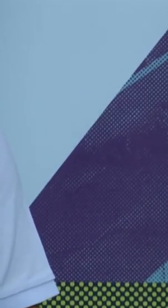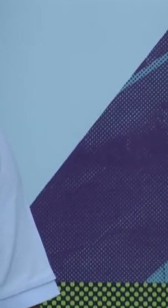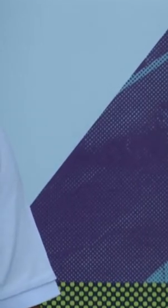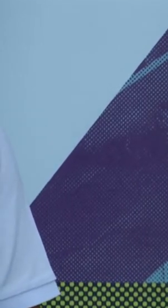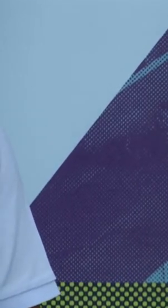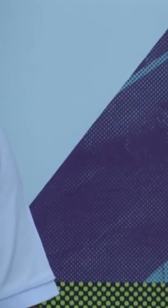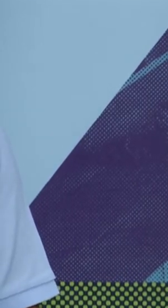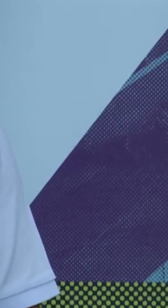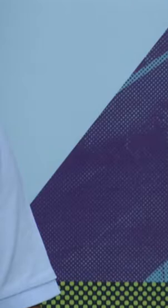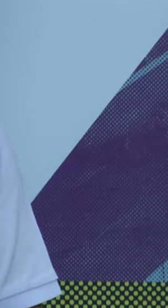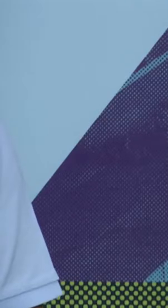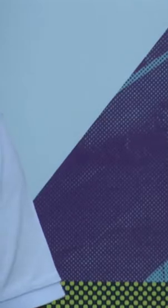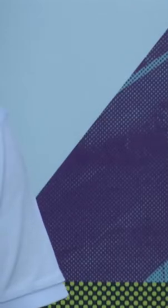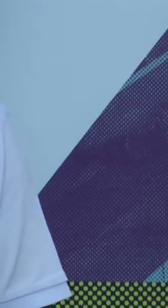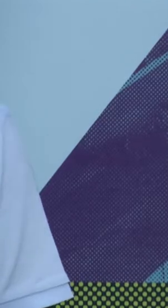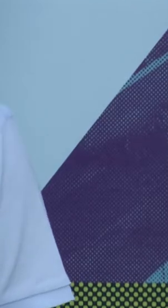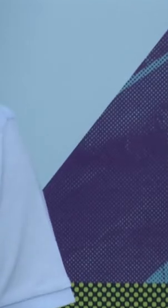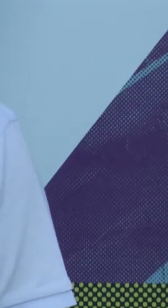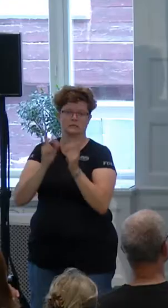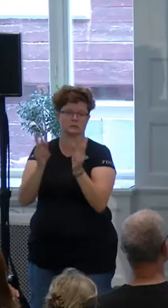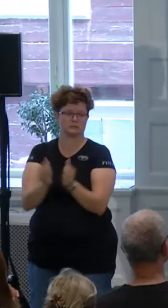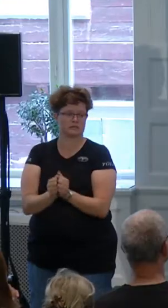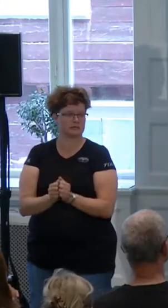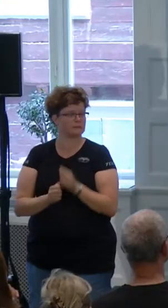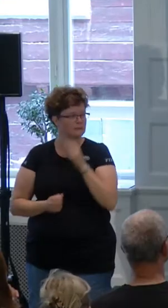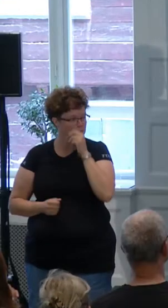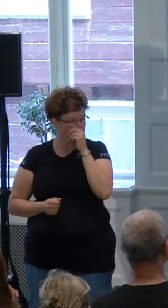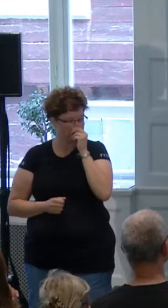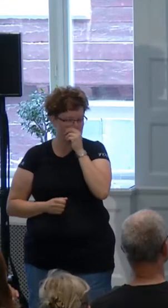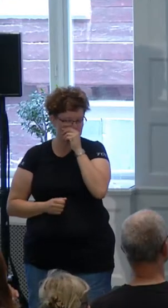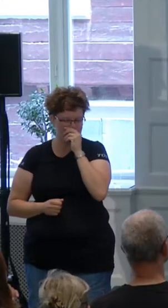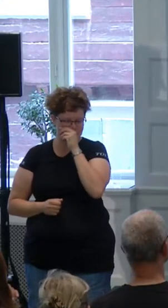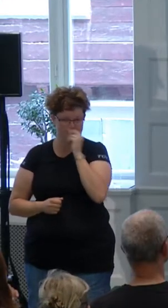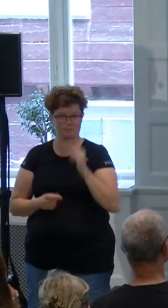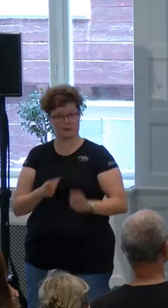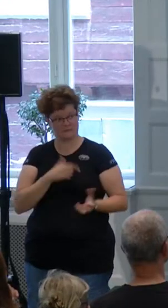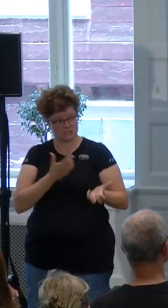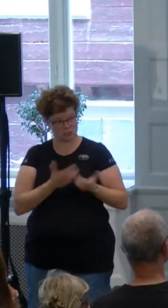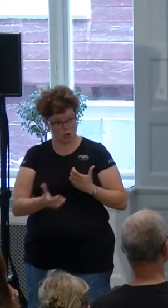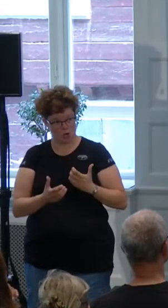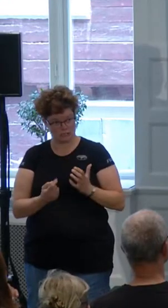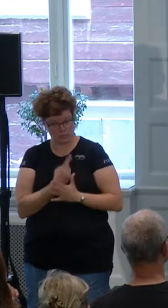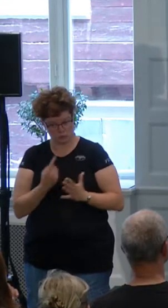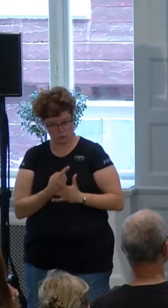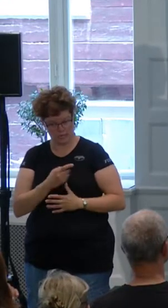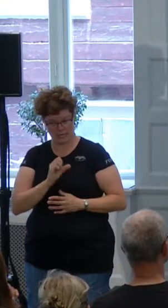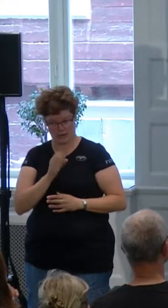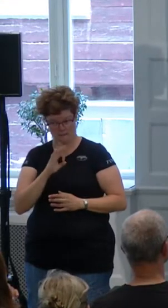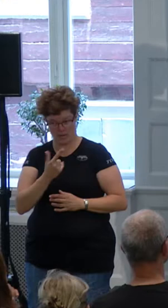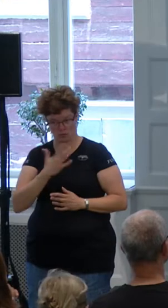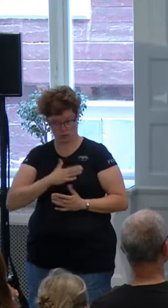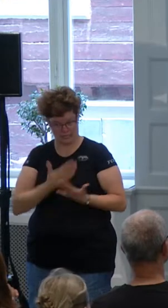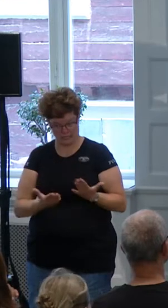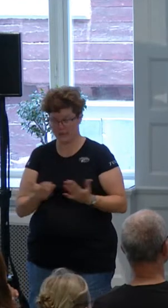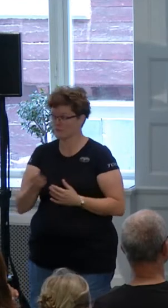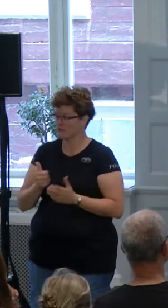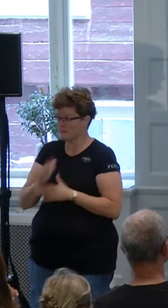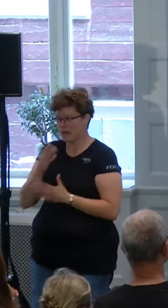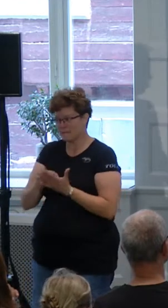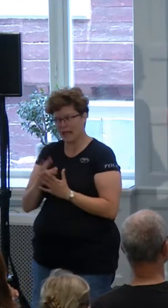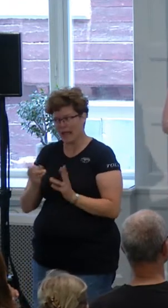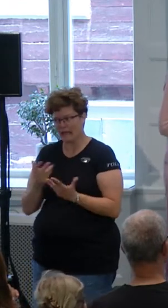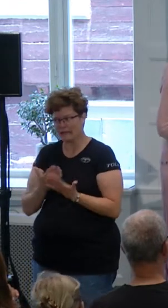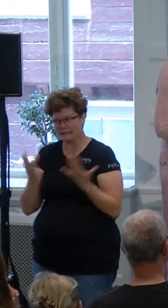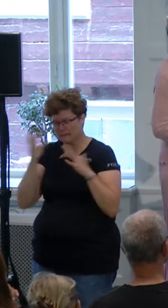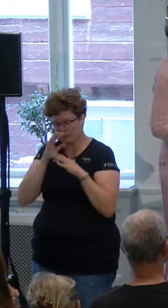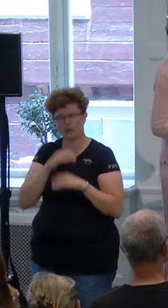mig. Vi måste organisera oss därefter, tror jag. Saknar vi resurser? Du tyckte inte det, Gilbert. Behöver vi mer pengar, eller är det inte det som är